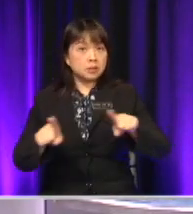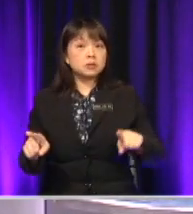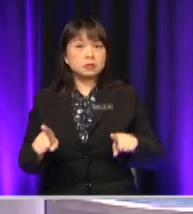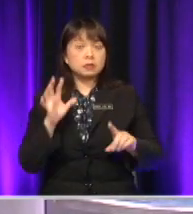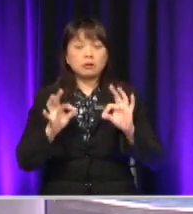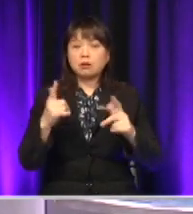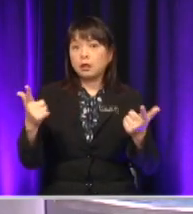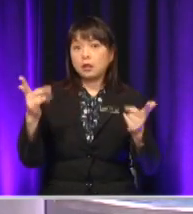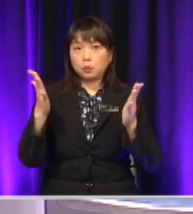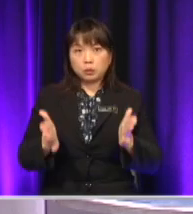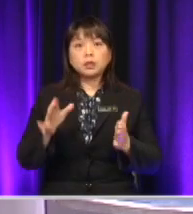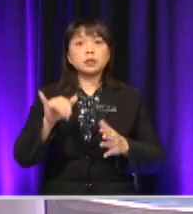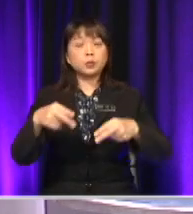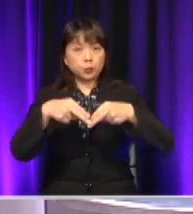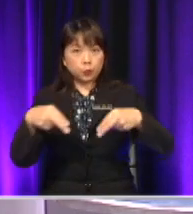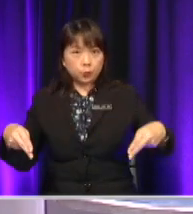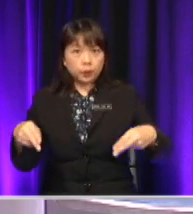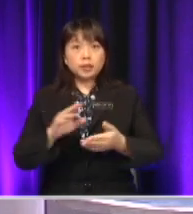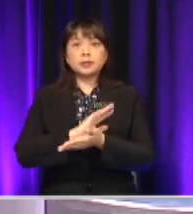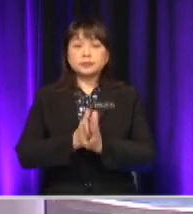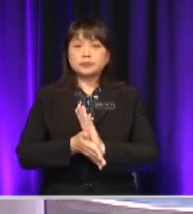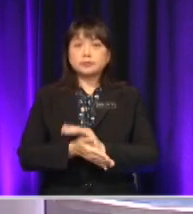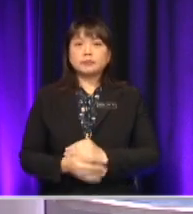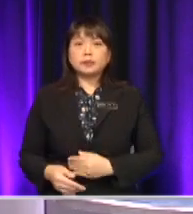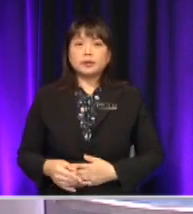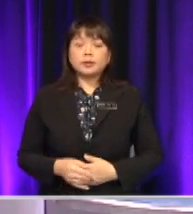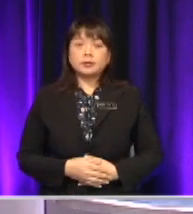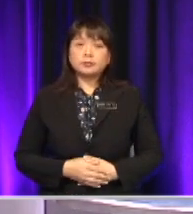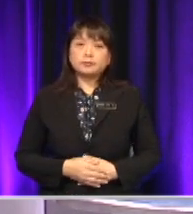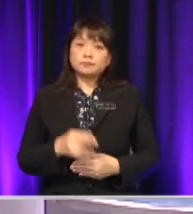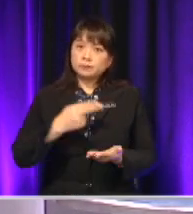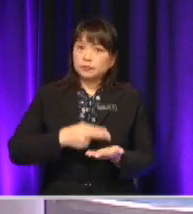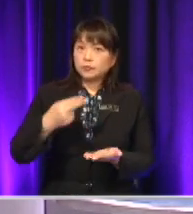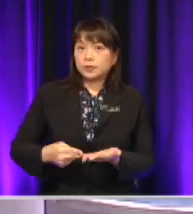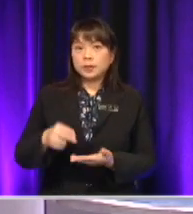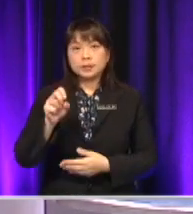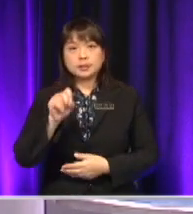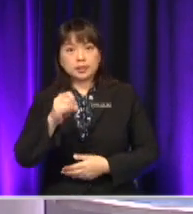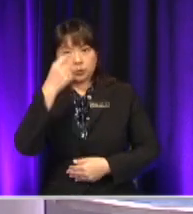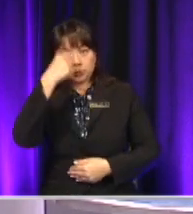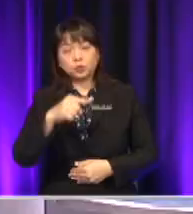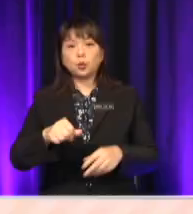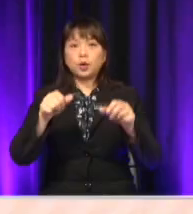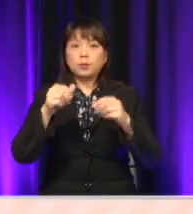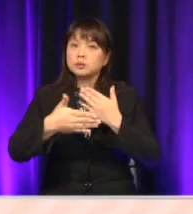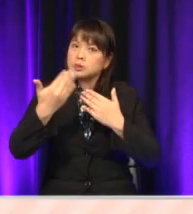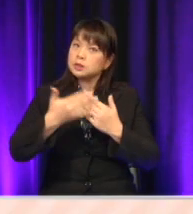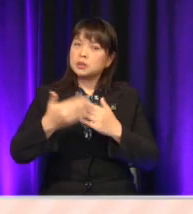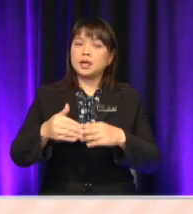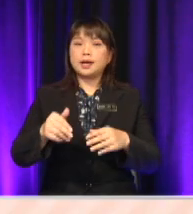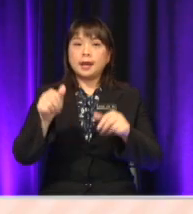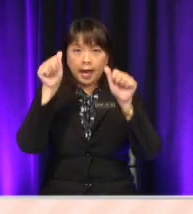Betul tak? Okey, dan lagi satu, unit SI ni dikenalkan untuk memudahkan ahli saintis ataupun ahli sains